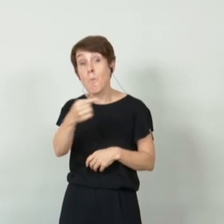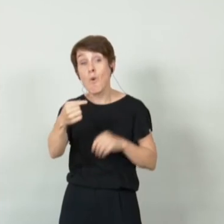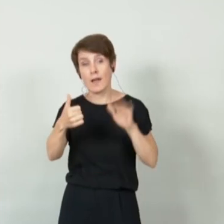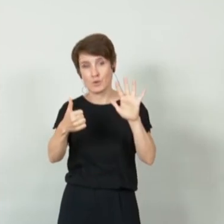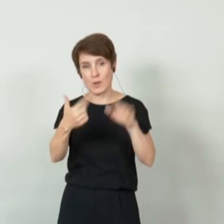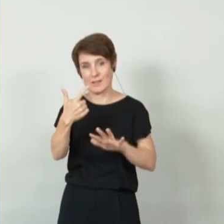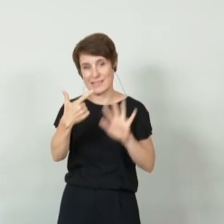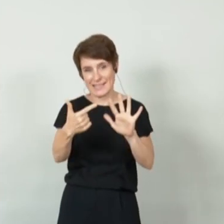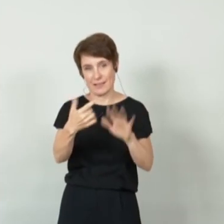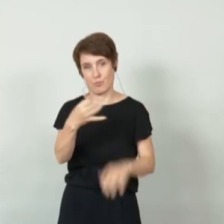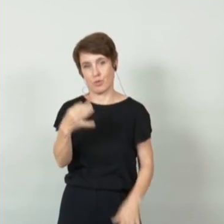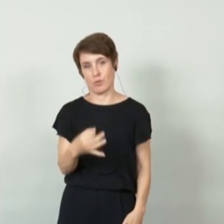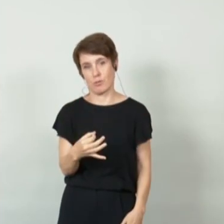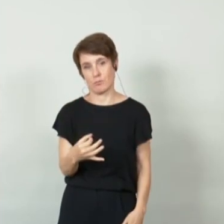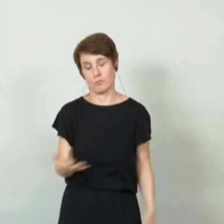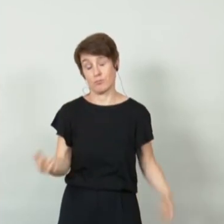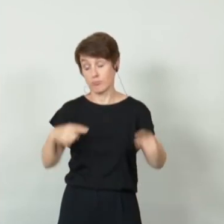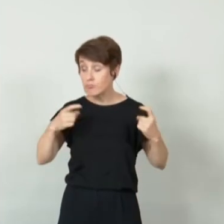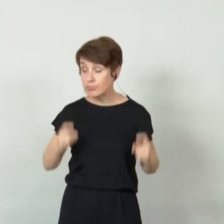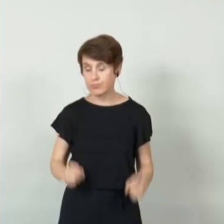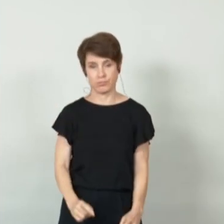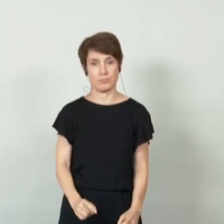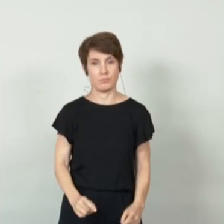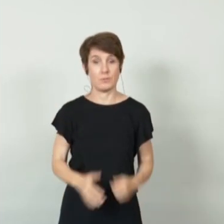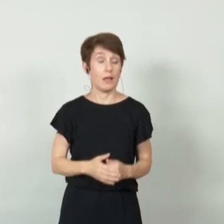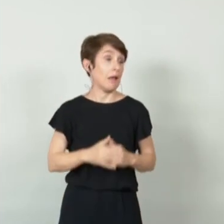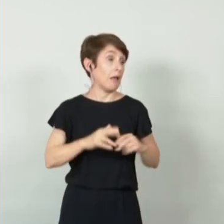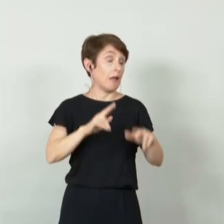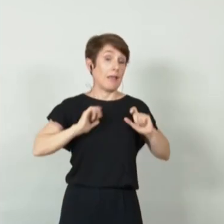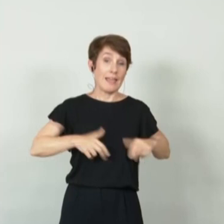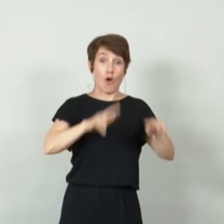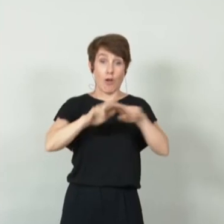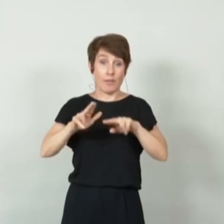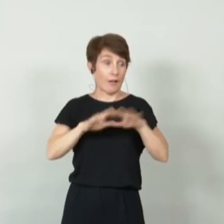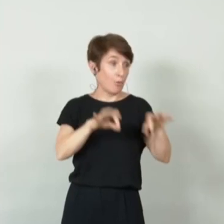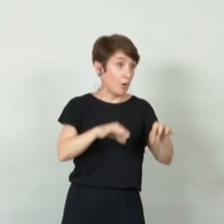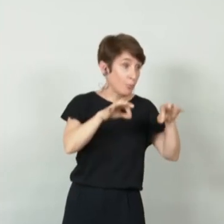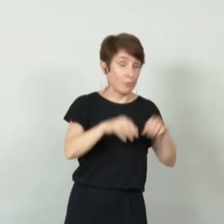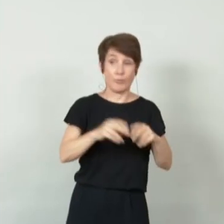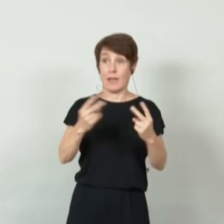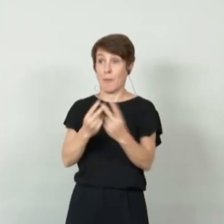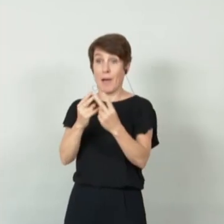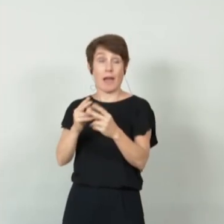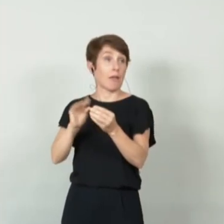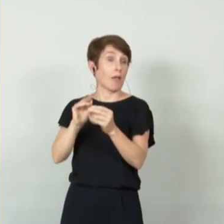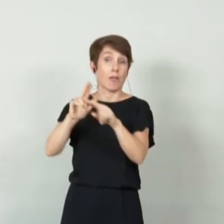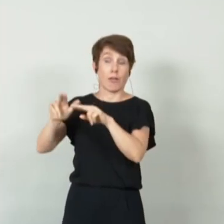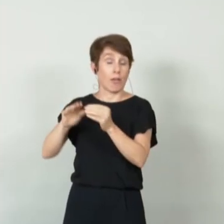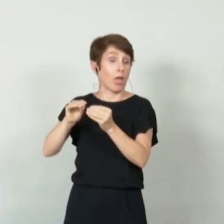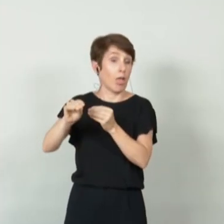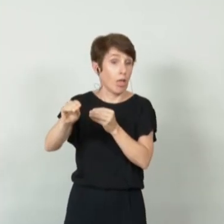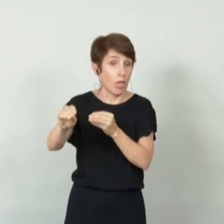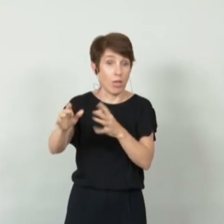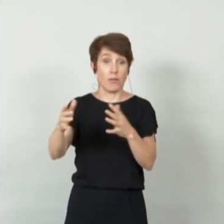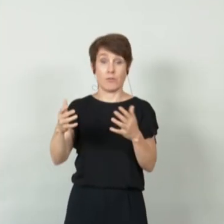des travaux à l'arrêt dans une école un parc en attente de requalification un terrain de foot dégradé dépasse aux enfants qui ne sortent pas de terre bref des